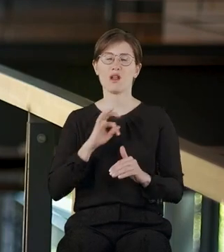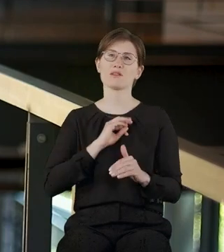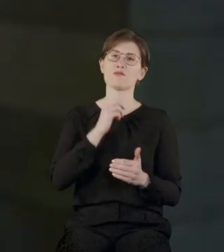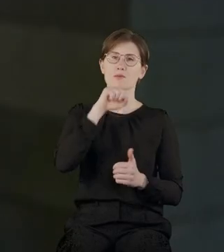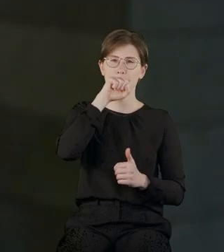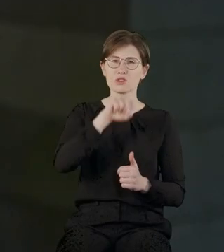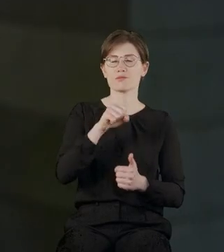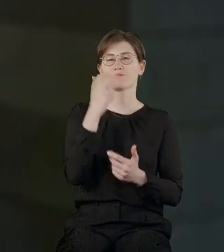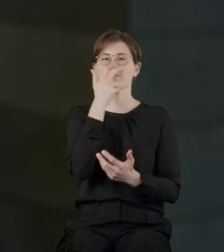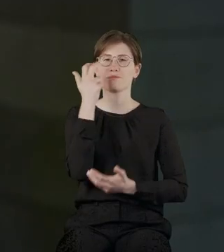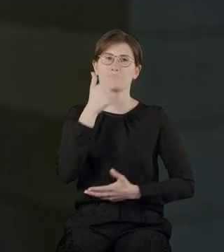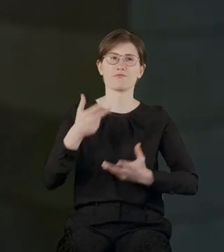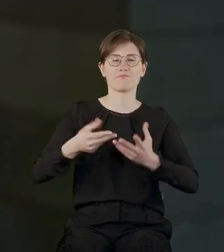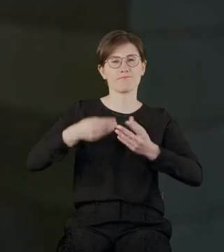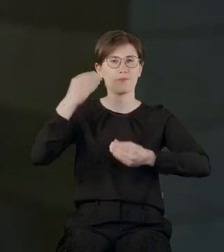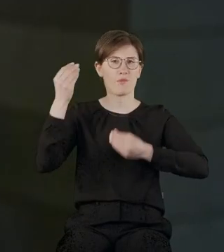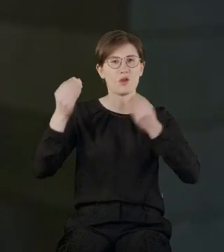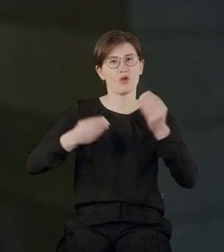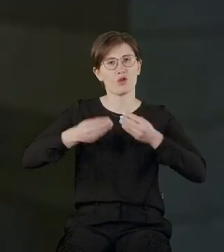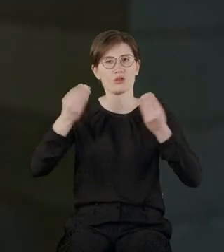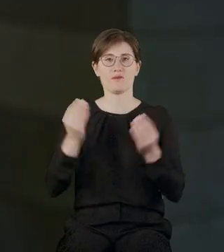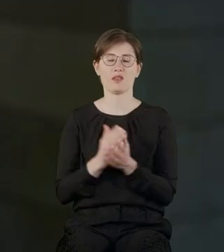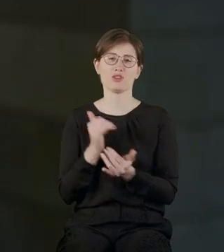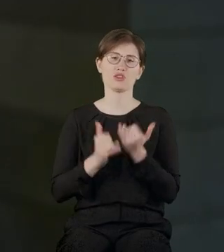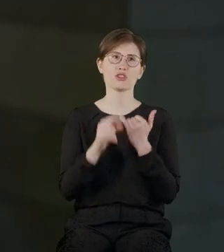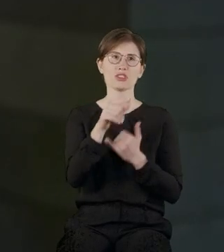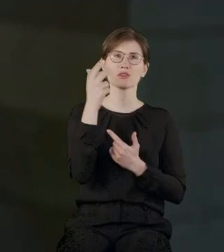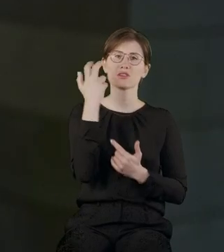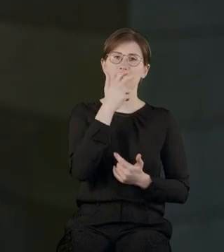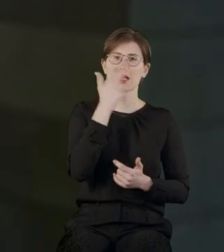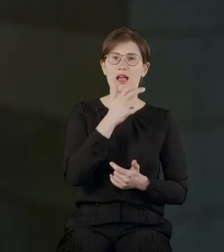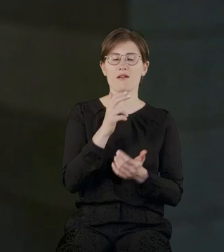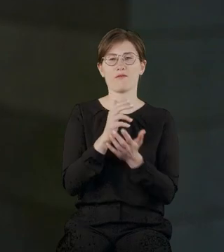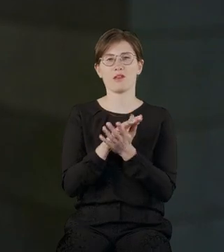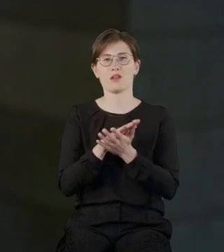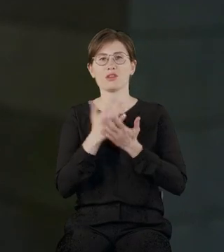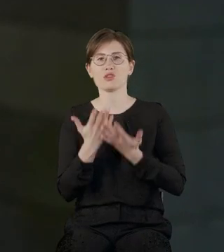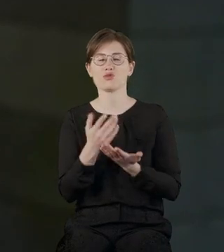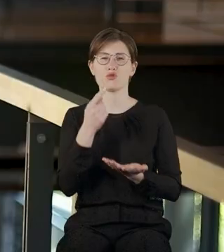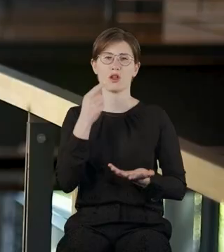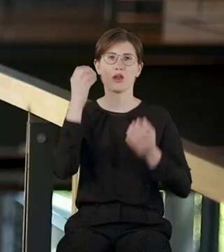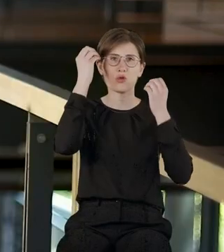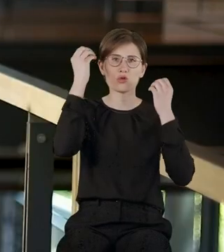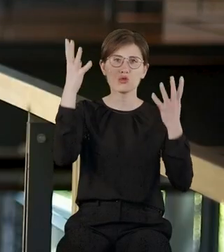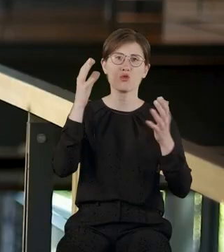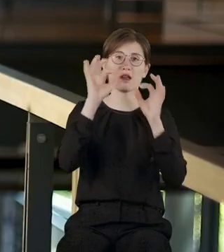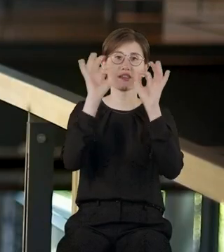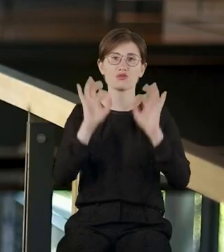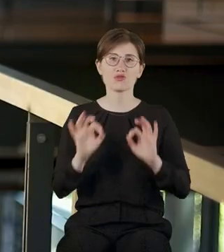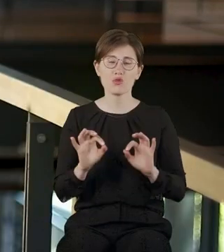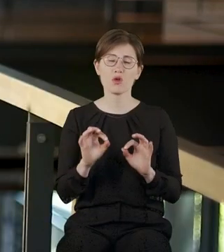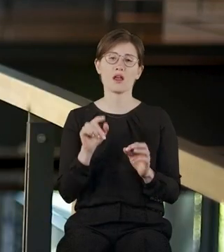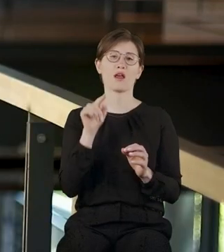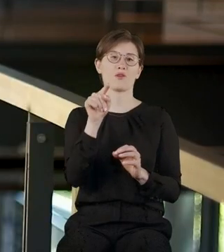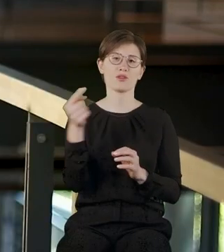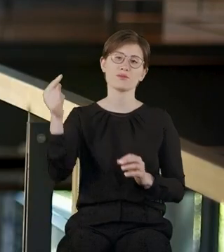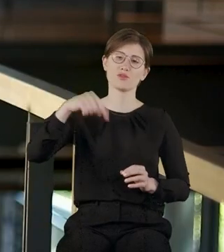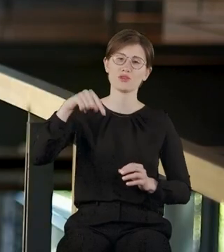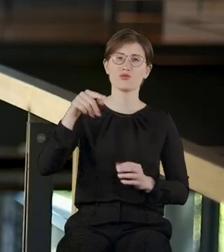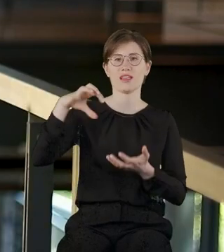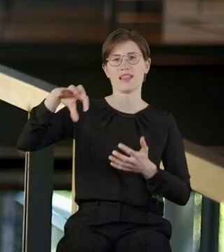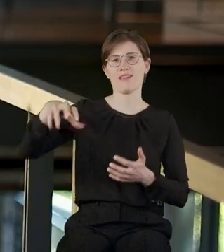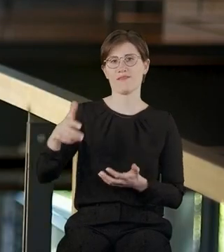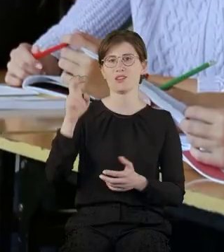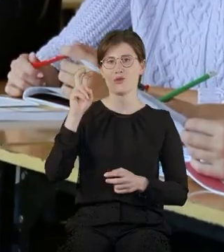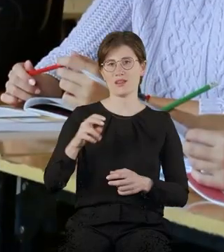swoje pasje. Jeżeli interesujesz się literaturą, sztuką, kulturą, językami obcymi, to przyjdź na Wydział Humanistyczny. Warto